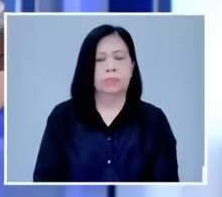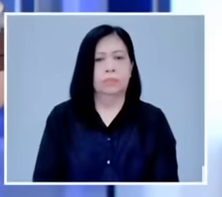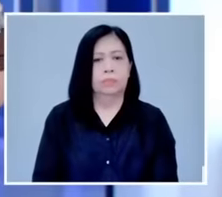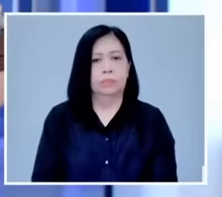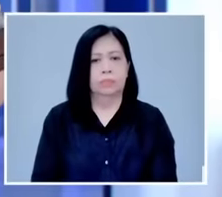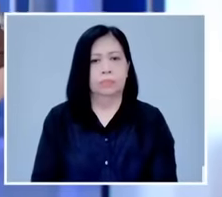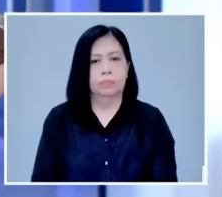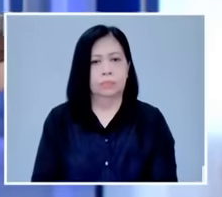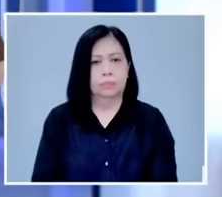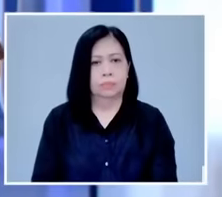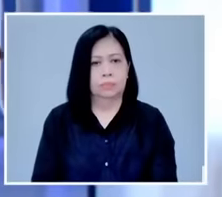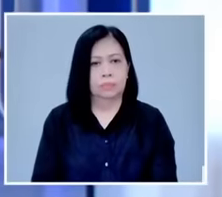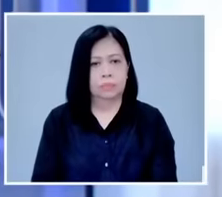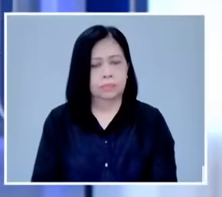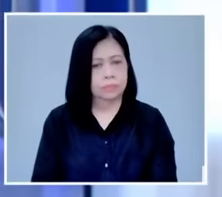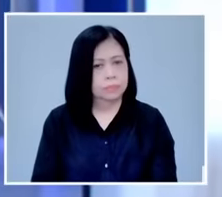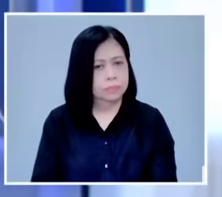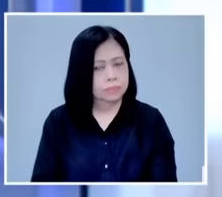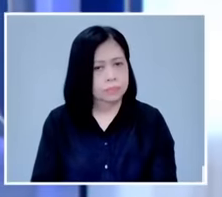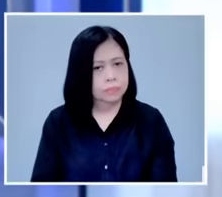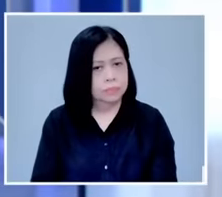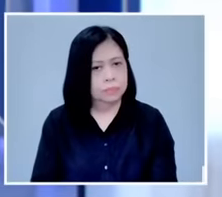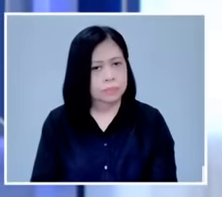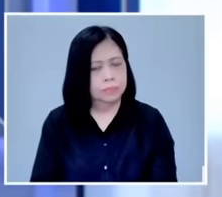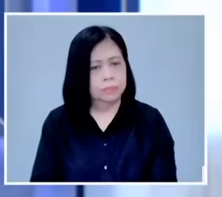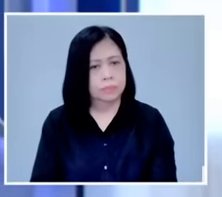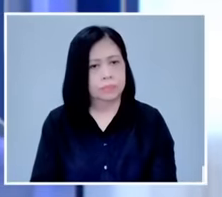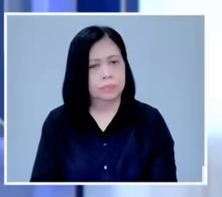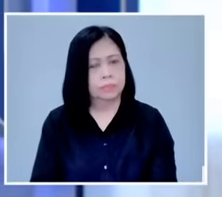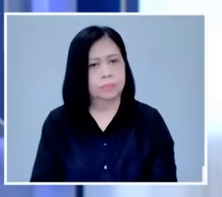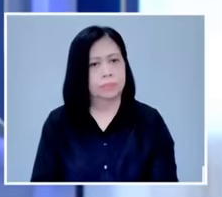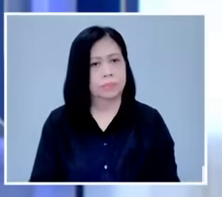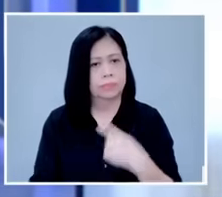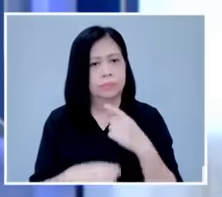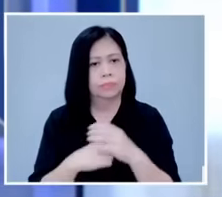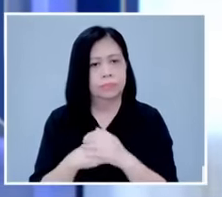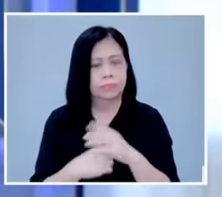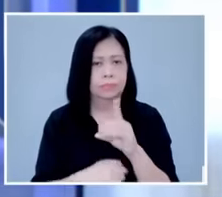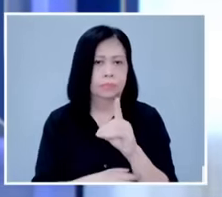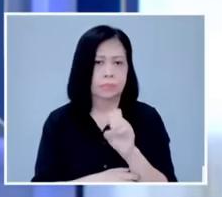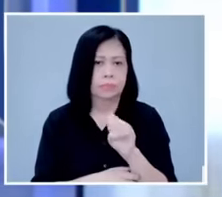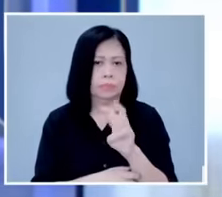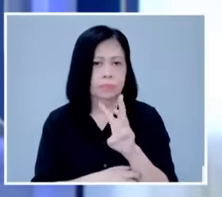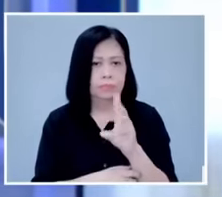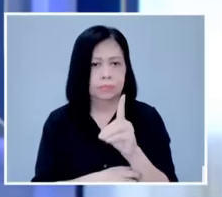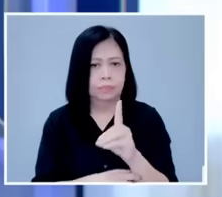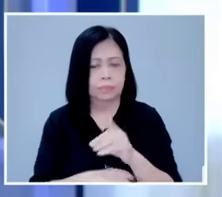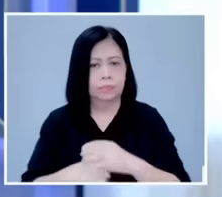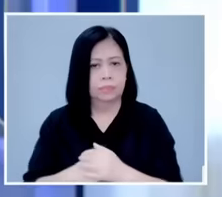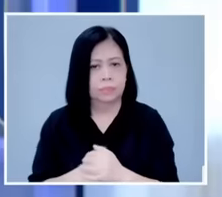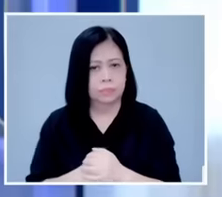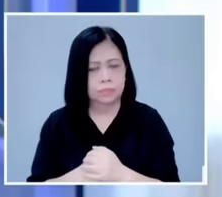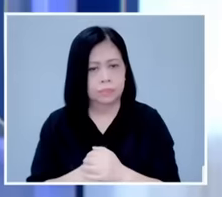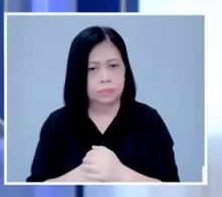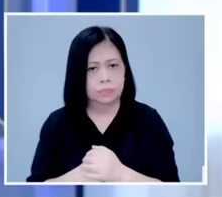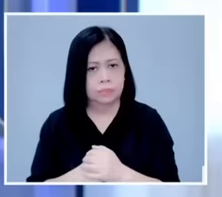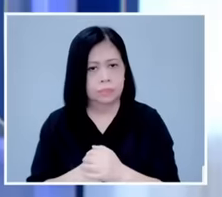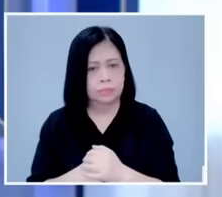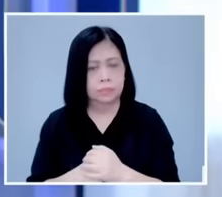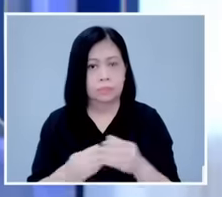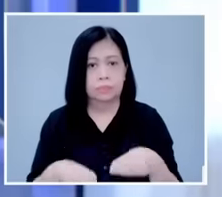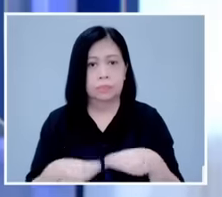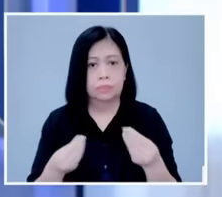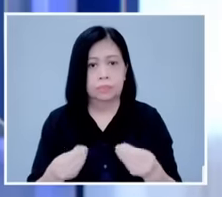Sa ibang balita naman, ibinalik na ng Department of Social Welfare and Development o ng DSWD ang pag-i-issue